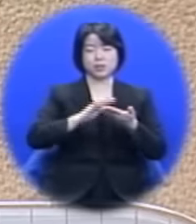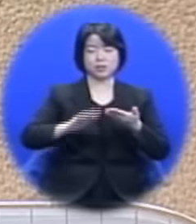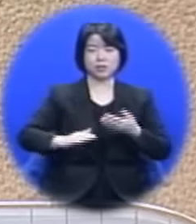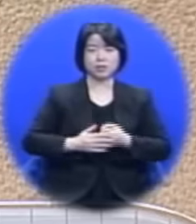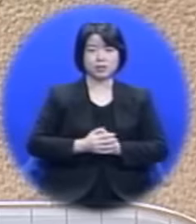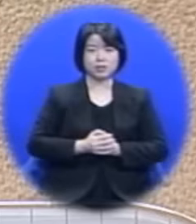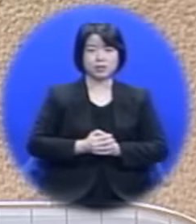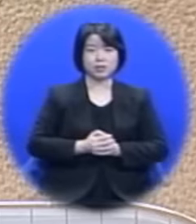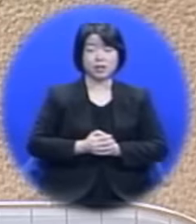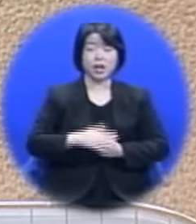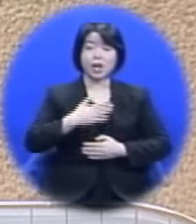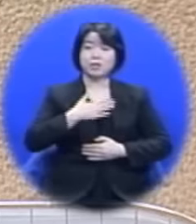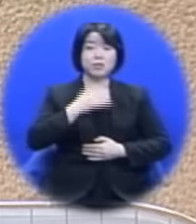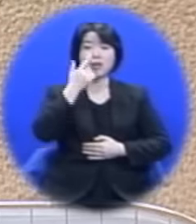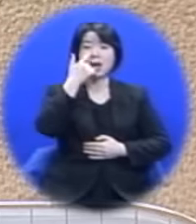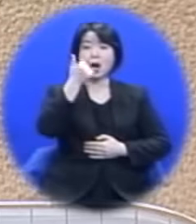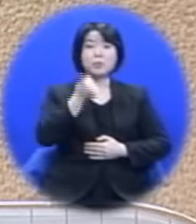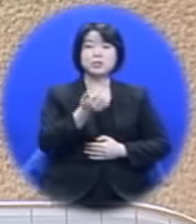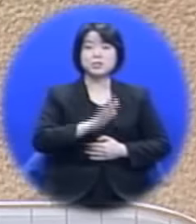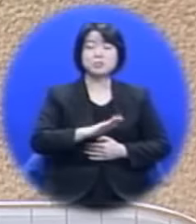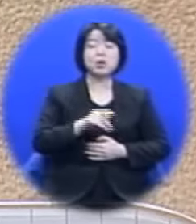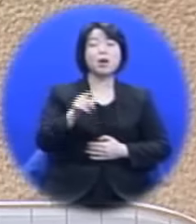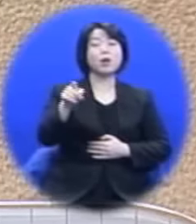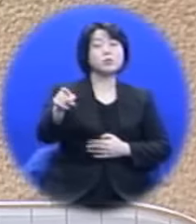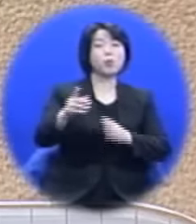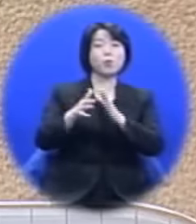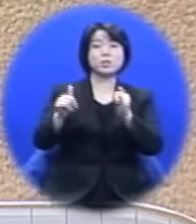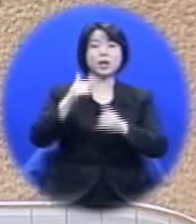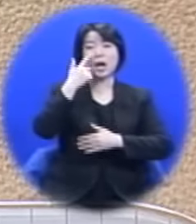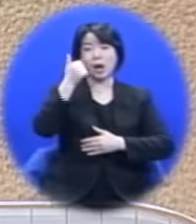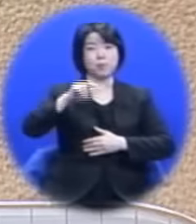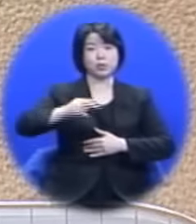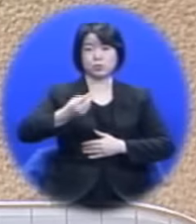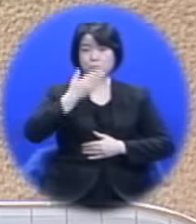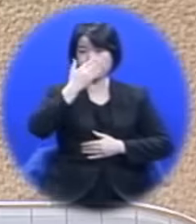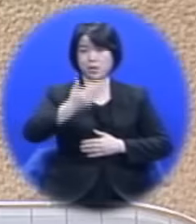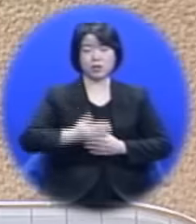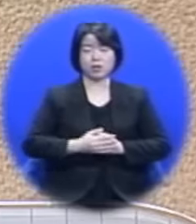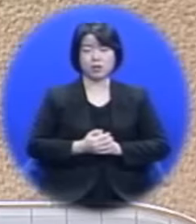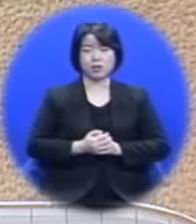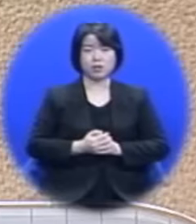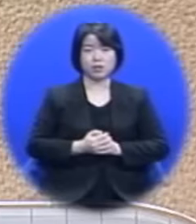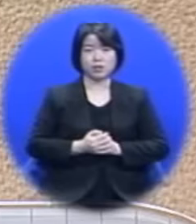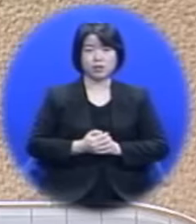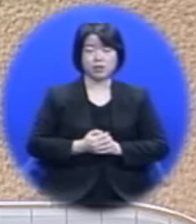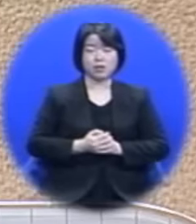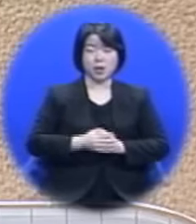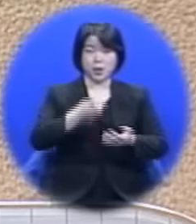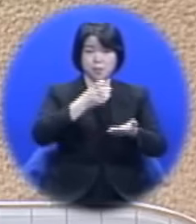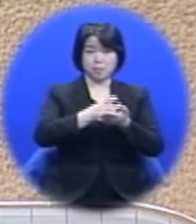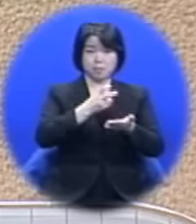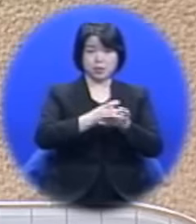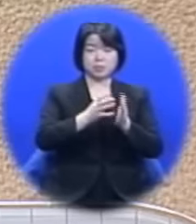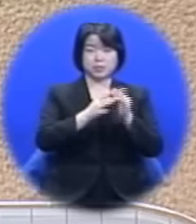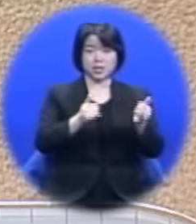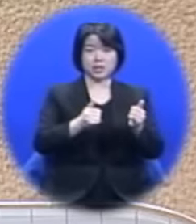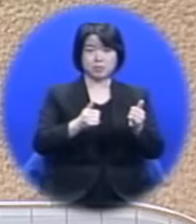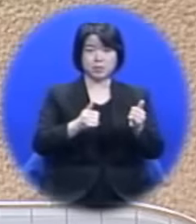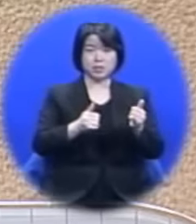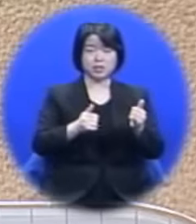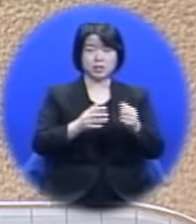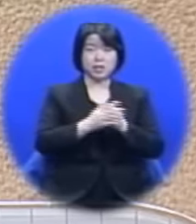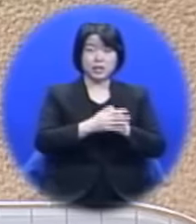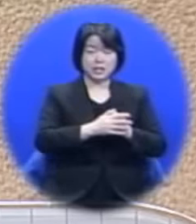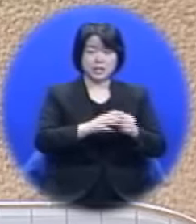어려워해요 내 아버지이지만 저 사람의 아버지도 되잖아 바리새인이 세리를 보고